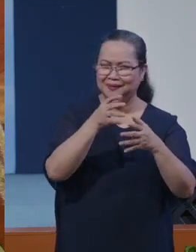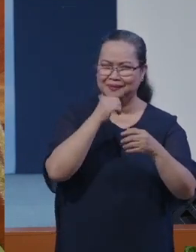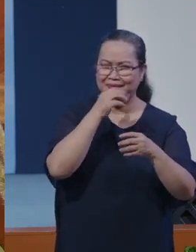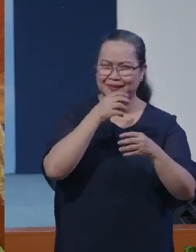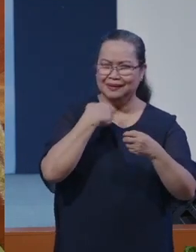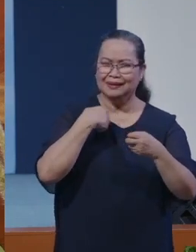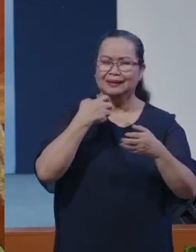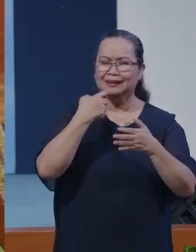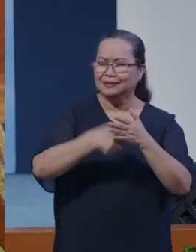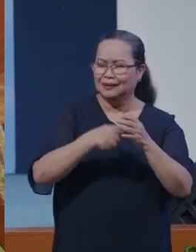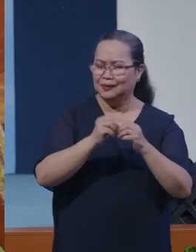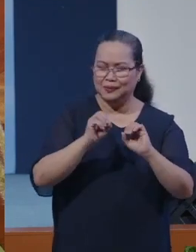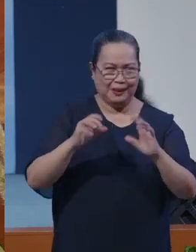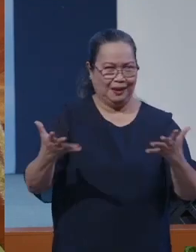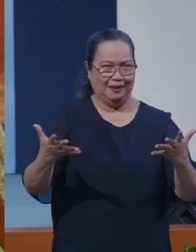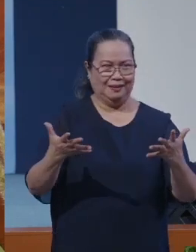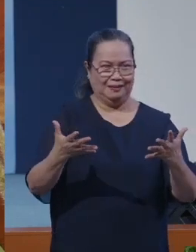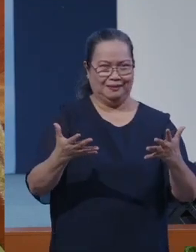me nothing.